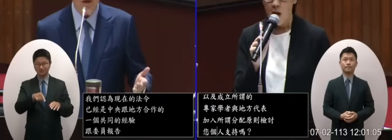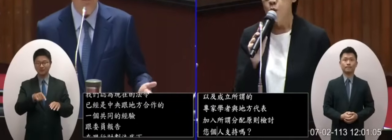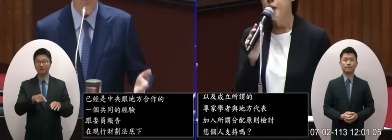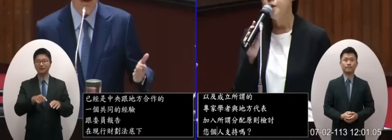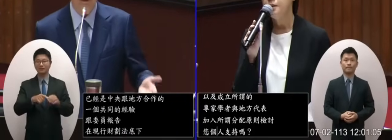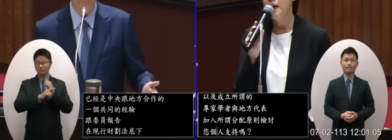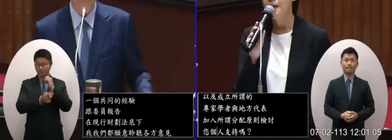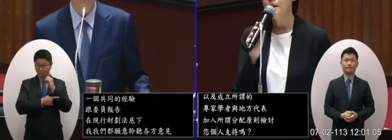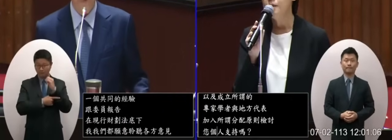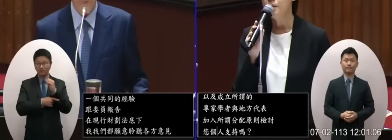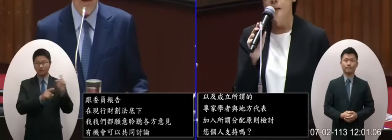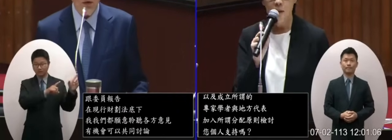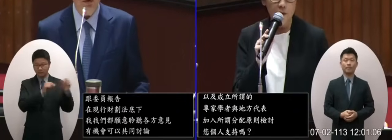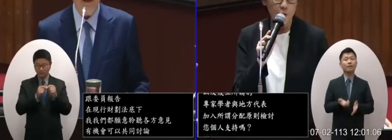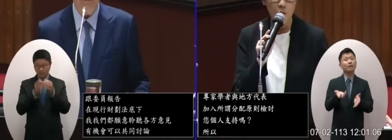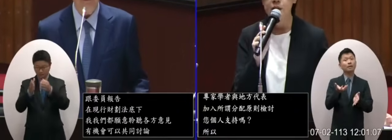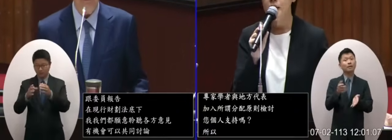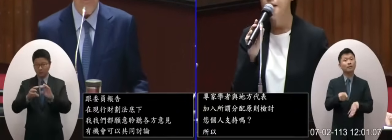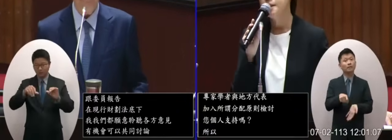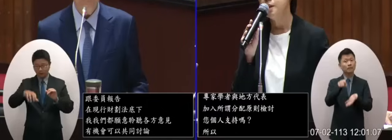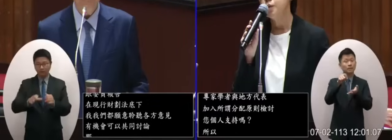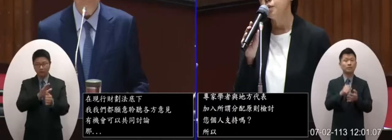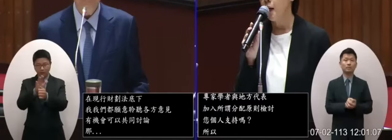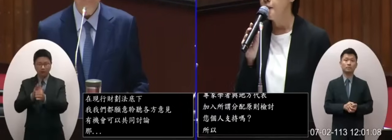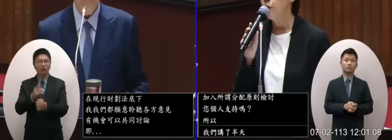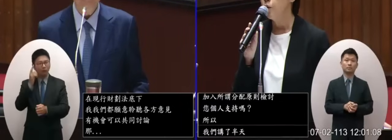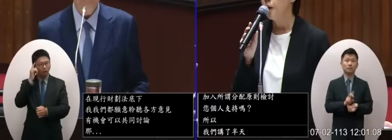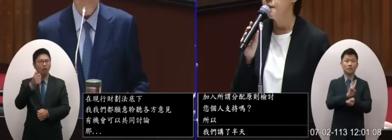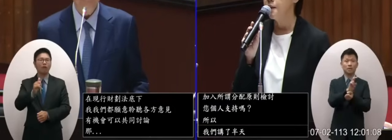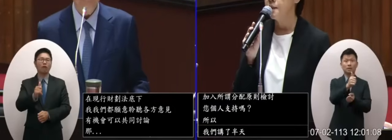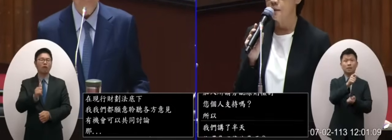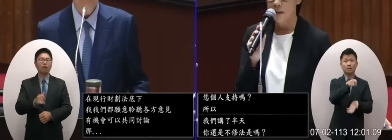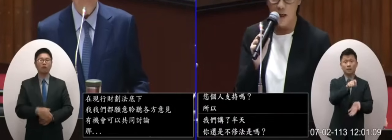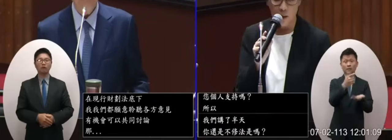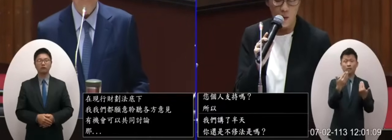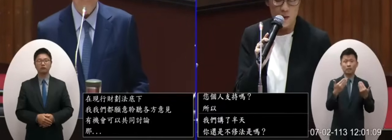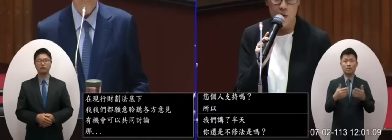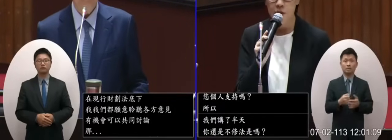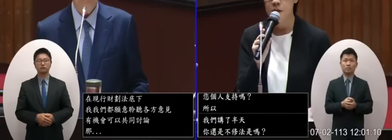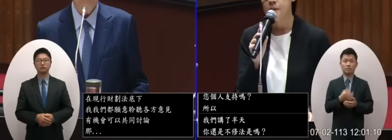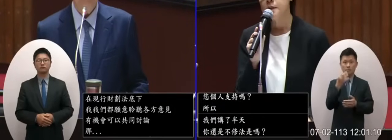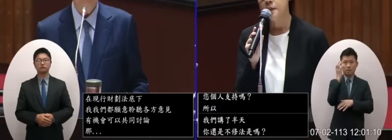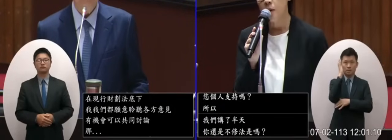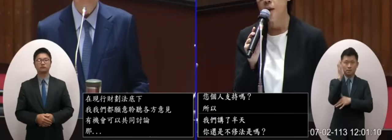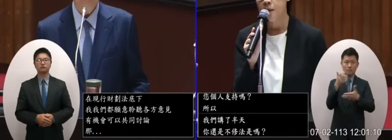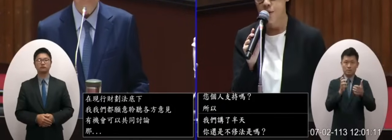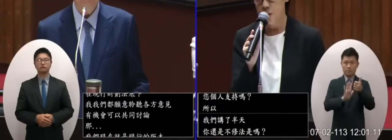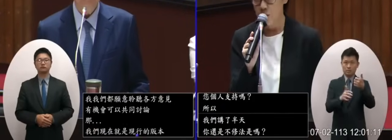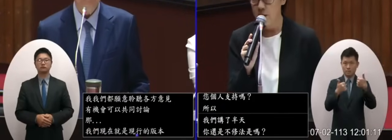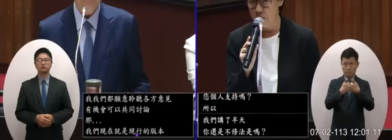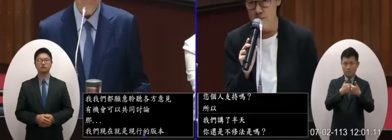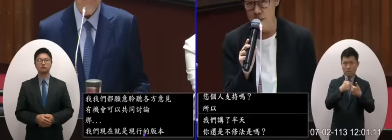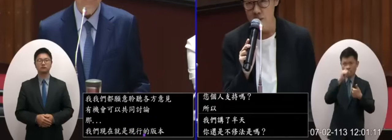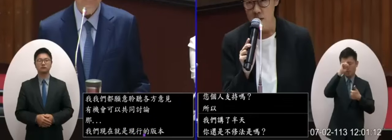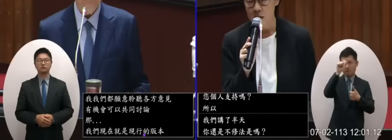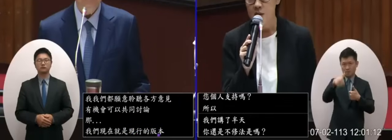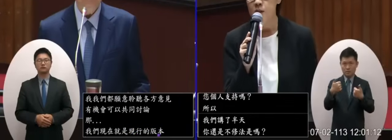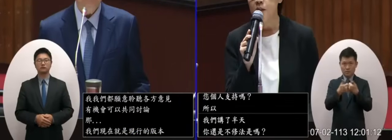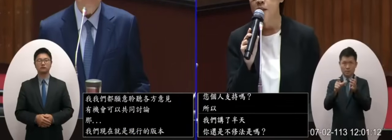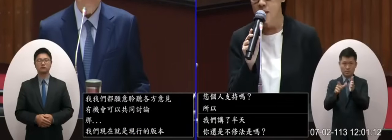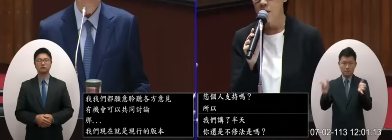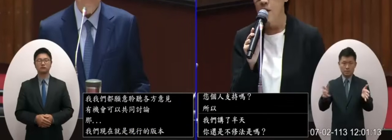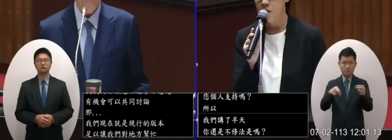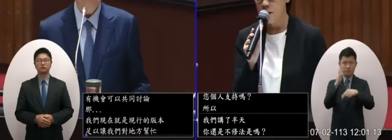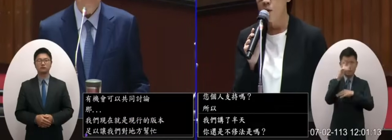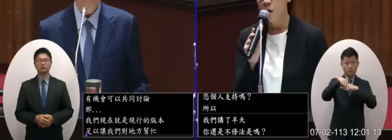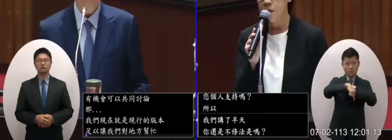是足以让我们对地方做十足的帮忙。 所以刚刚林德副委员讲得很清楚，财政委员会建请下个会期之前，希望看到行政院的版本。行